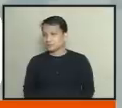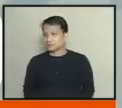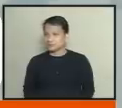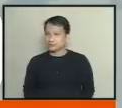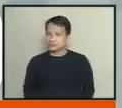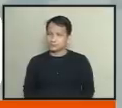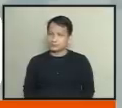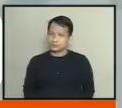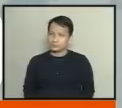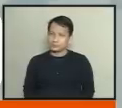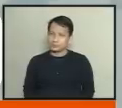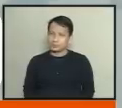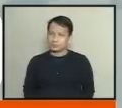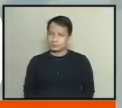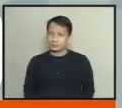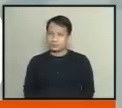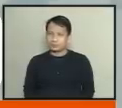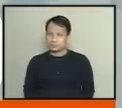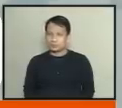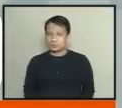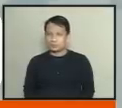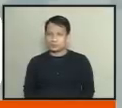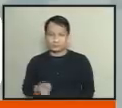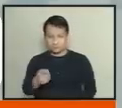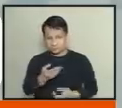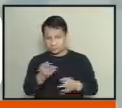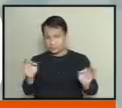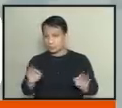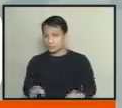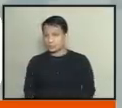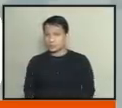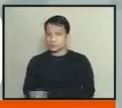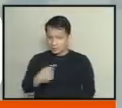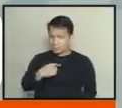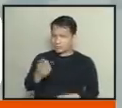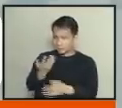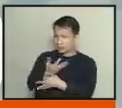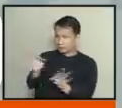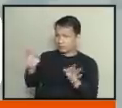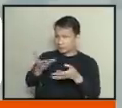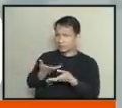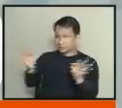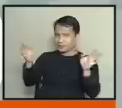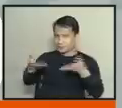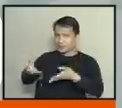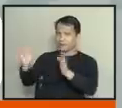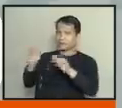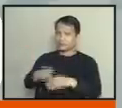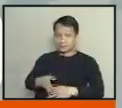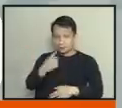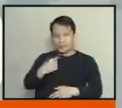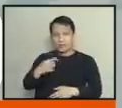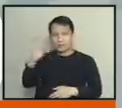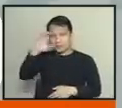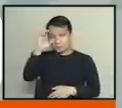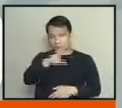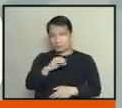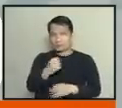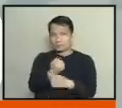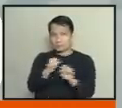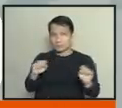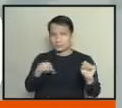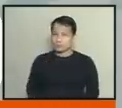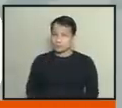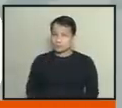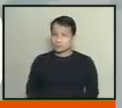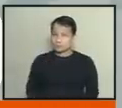naku po. Pinalaya ka na pala. Palayain mo na rin siya. Matagal ko na siyang pinalaya, sir. Kaya lang, sir, security ng mga bata ang inaano.